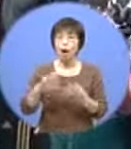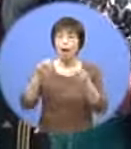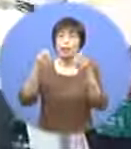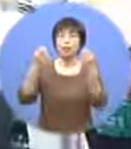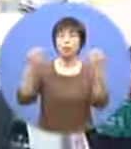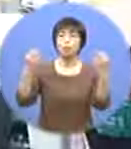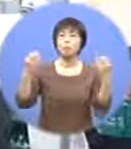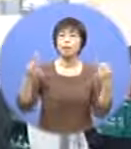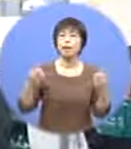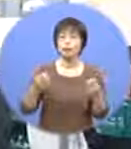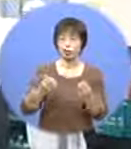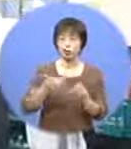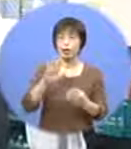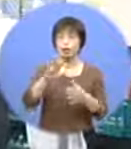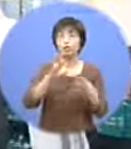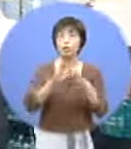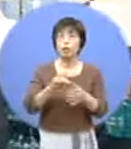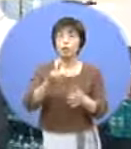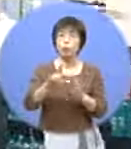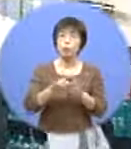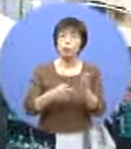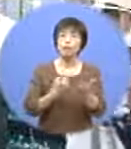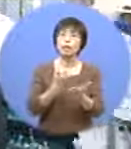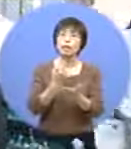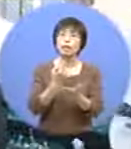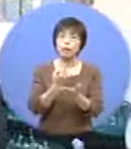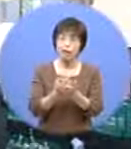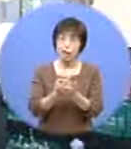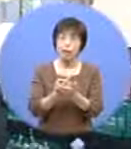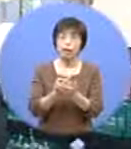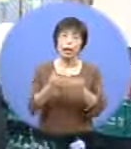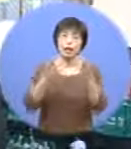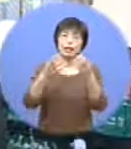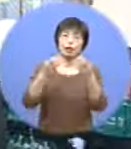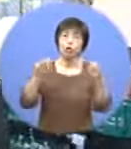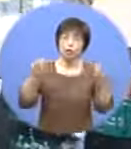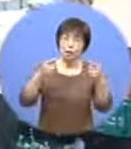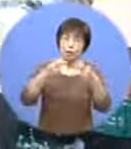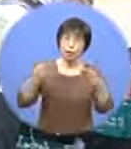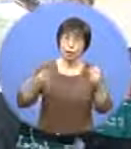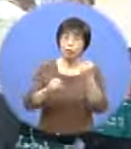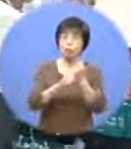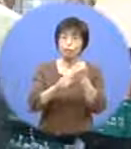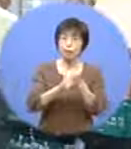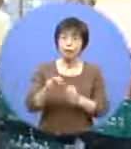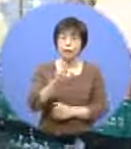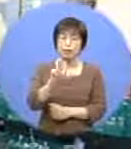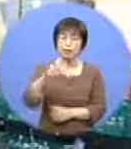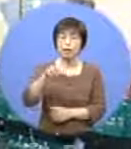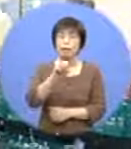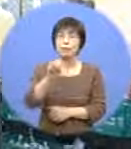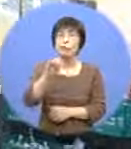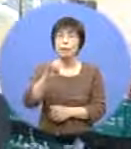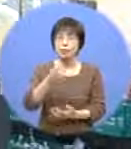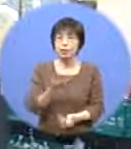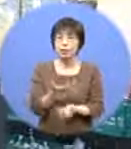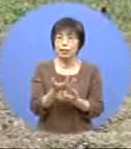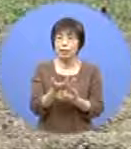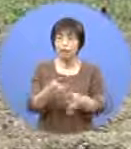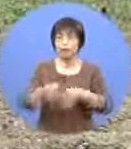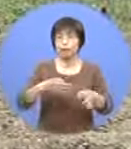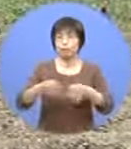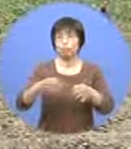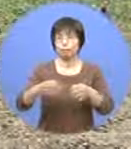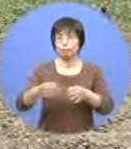あるんですけどね、それでもまた参加させてもらってイルミネーションつけたり、まあ前代炊いてみんなに打ったりとか、そんな活動をしました。